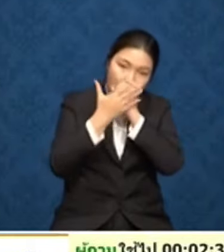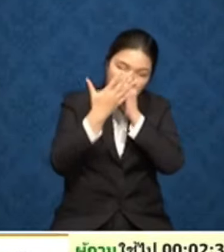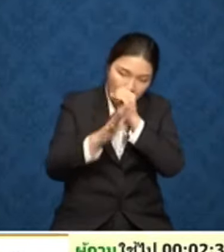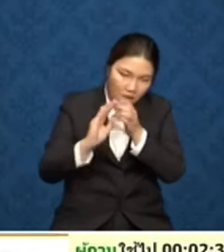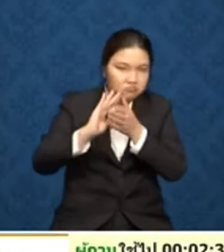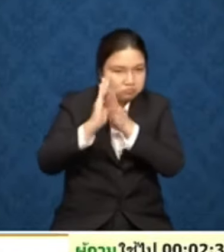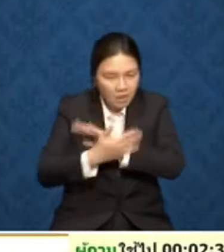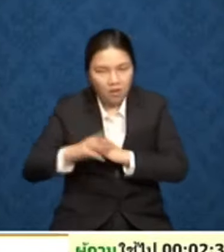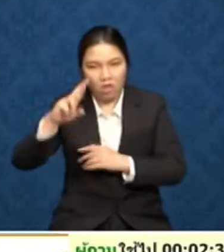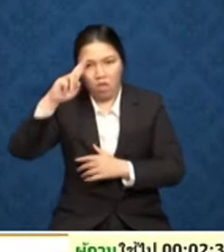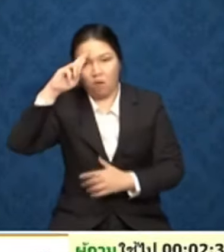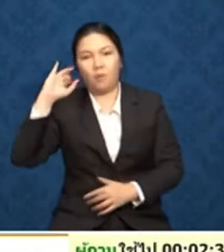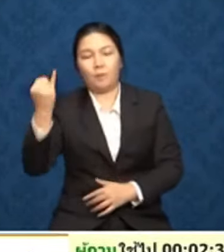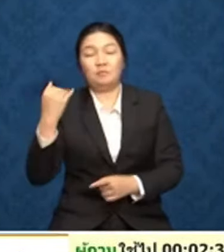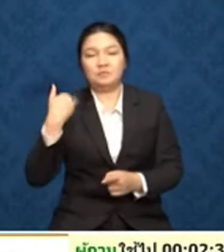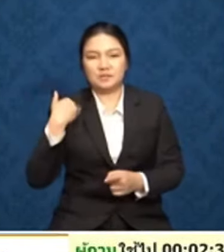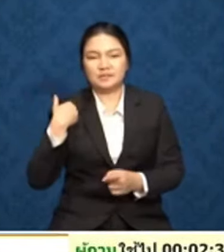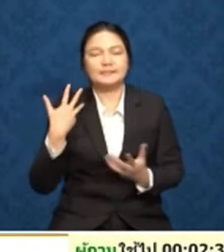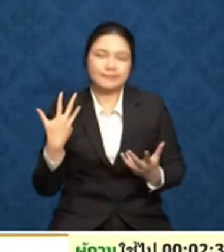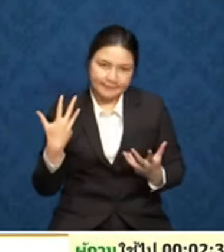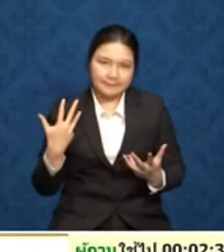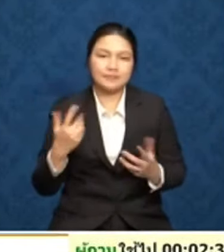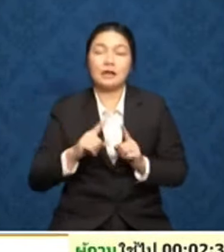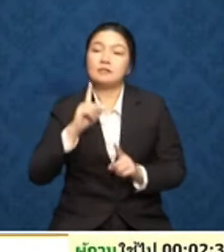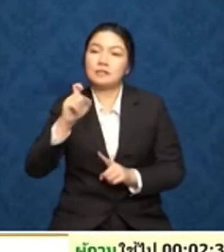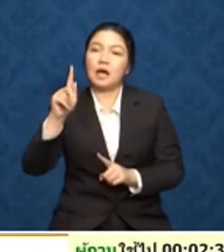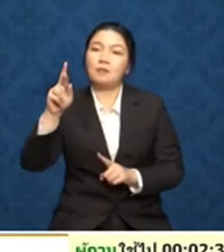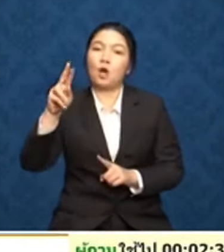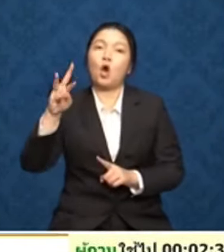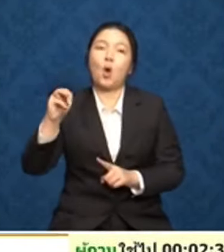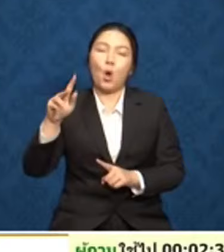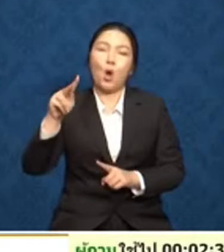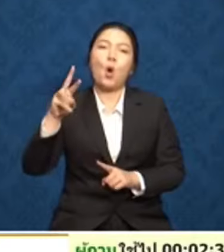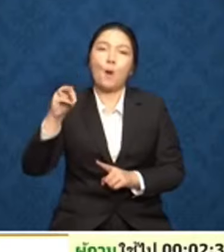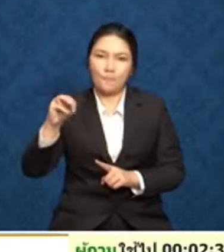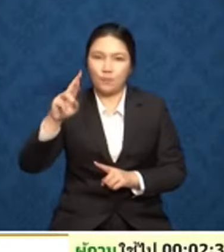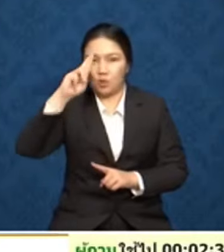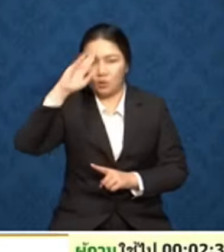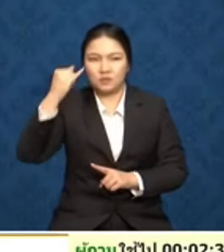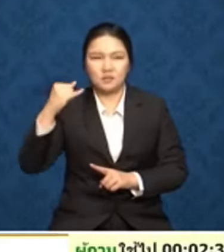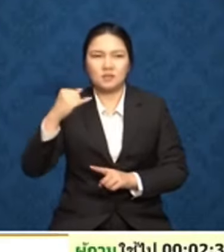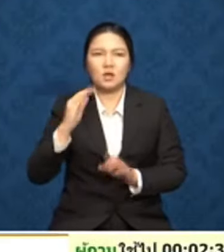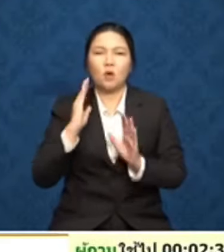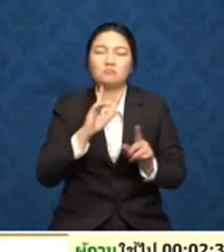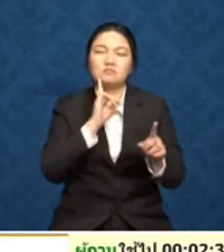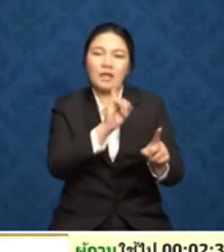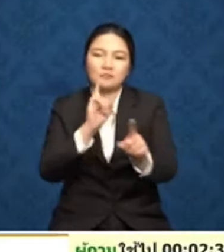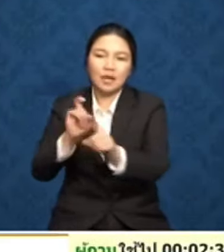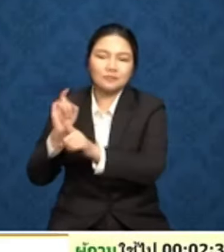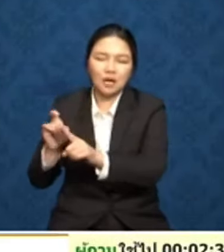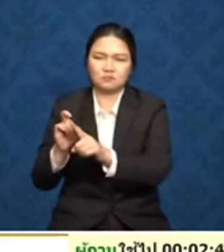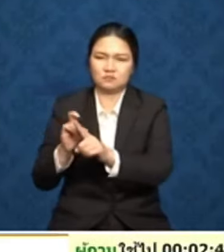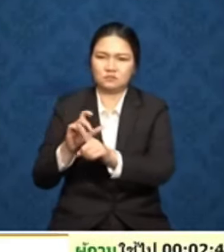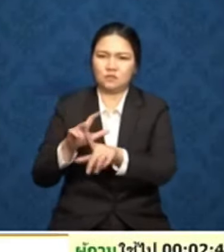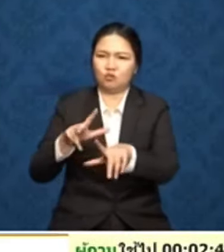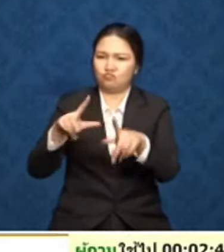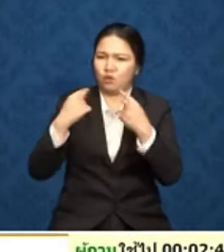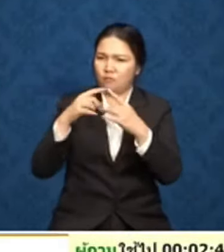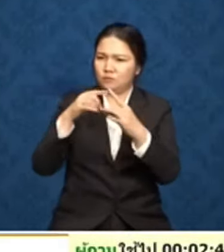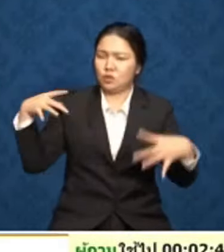มานะคะแต่ว่ากรมสุขภาพจิตเนี่ยอาจจะมีข้อมูลพูดยังไม่ตรงกันด้วยซ้ำนะคะเพราะว่าในปีนี้เนี่ย